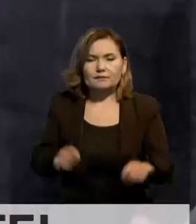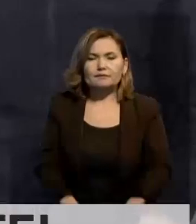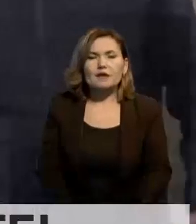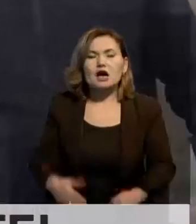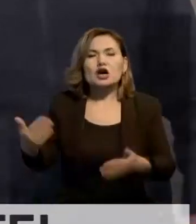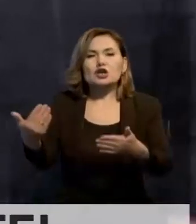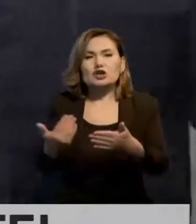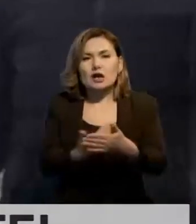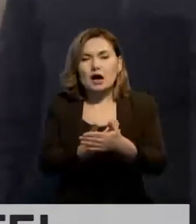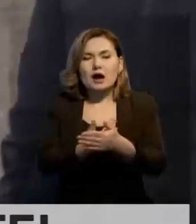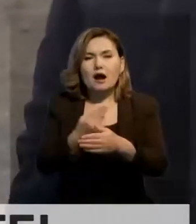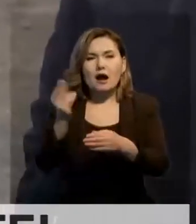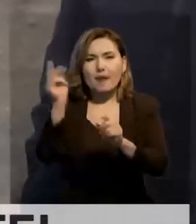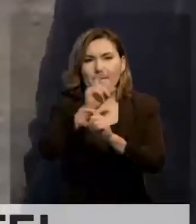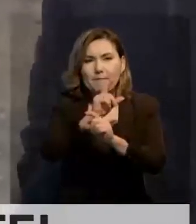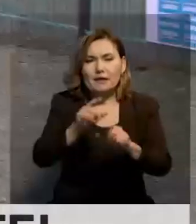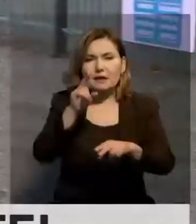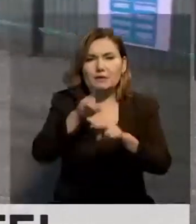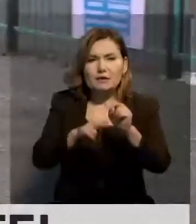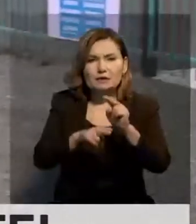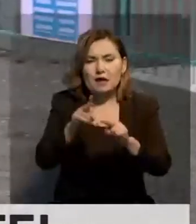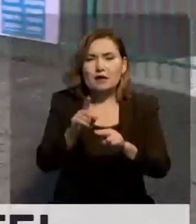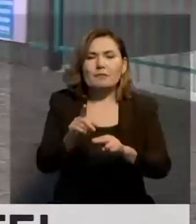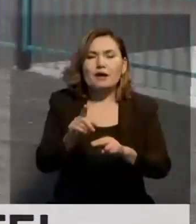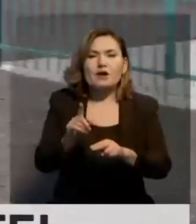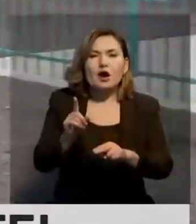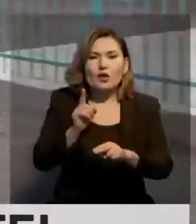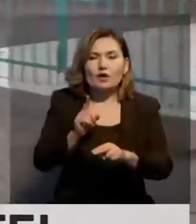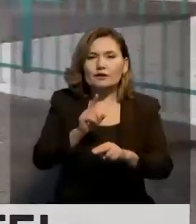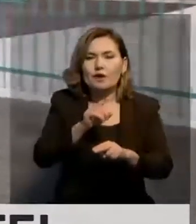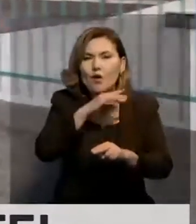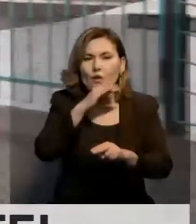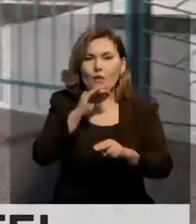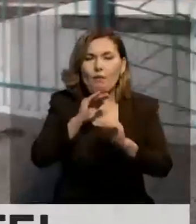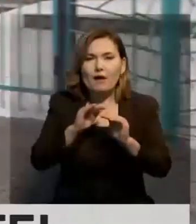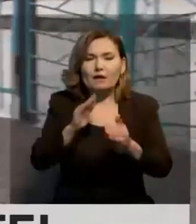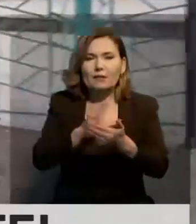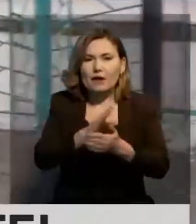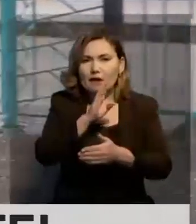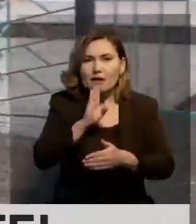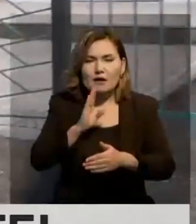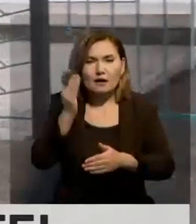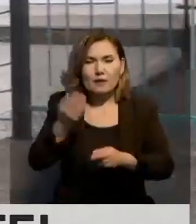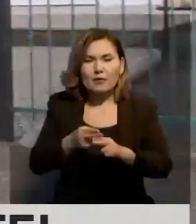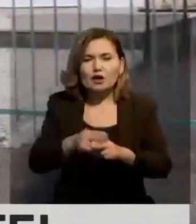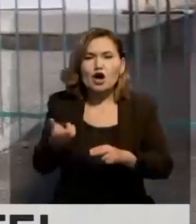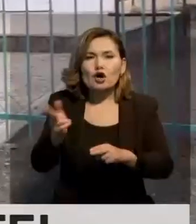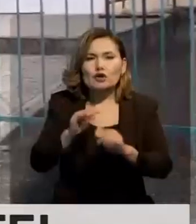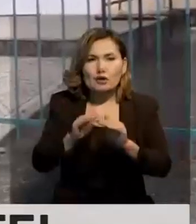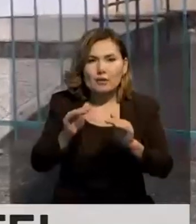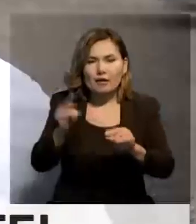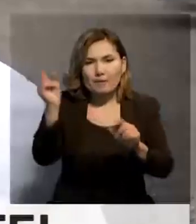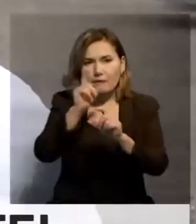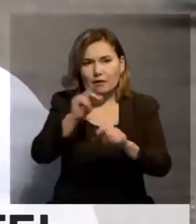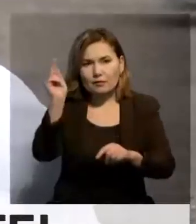Жаңа мектептің салынуын тағатсыздана күткендердің бірі көп балалы Жанар Нұрбақыт. Күтетін жөні де бар. Үйткені үш баласы мектеп